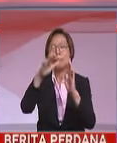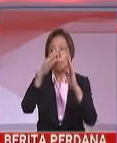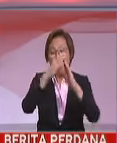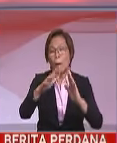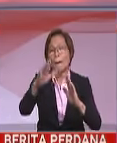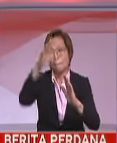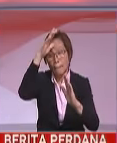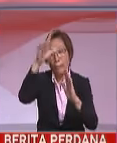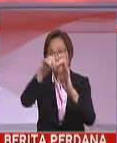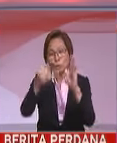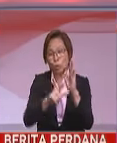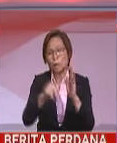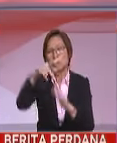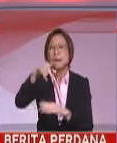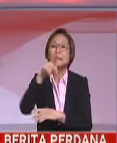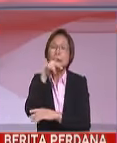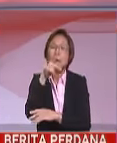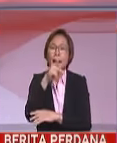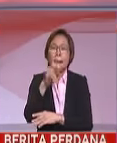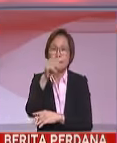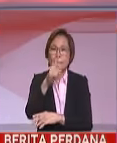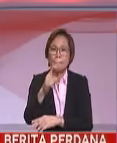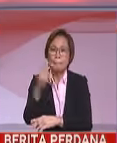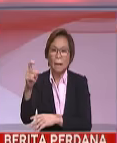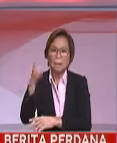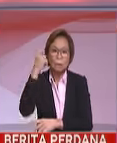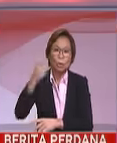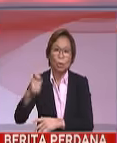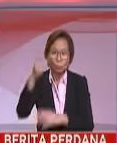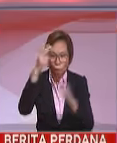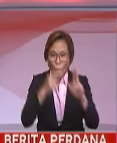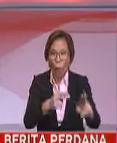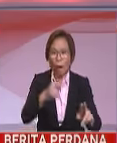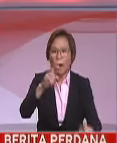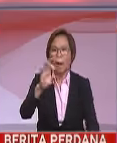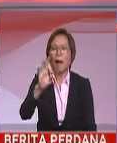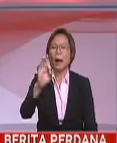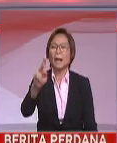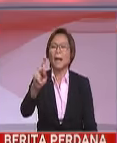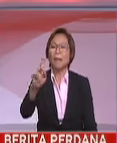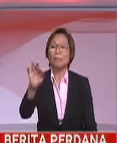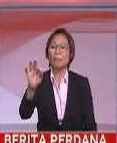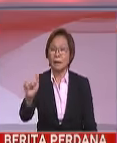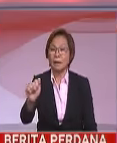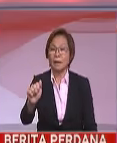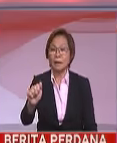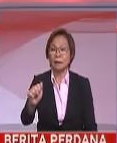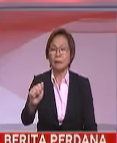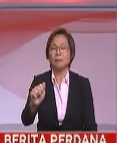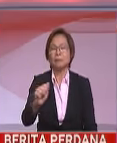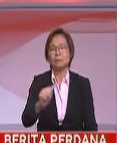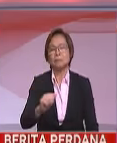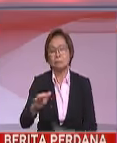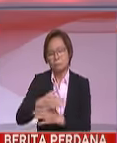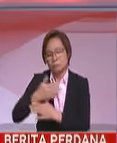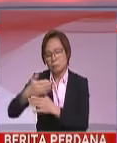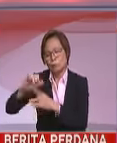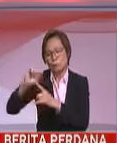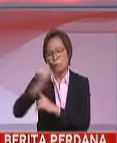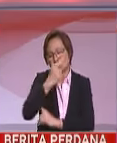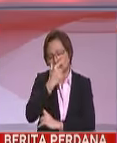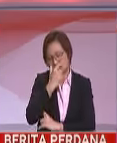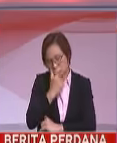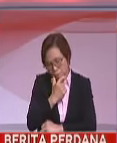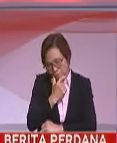di Pendang, Kedah. Bekas setiausaha kehormat Persatuan Bola Sepak Kedah KFA, Dato' Aminuddin Omar berkongsi suasana